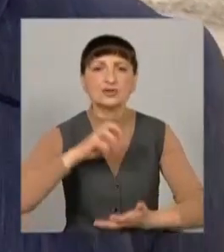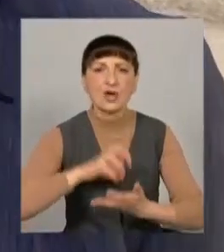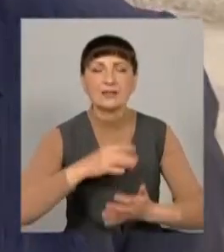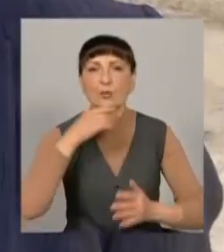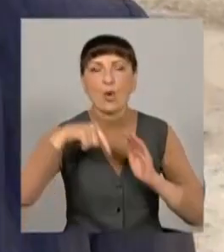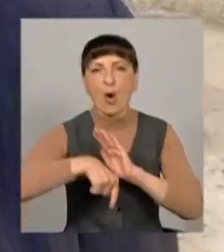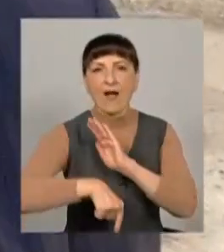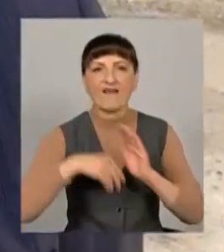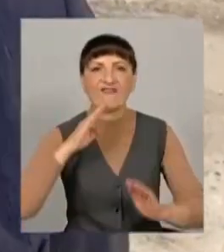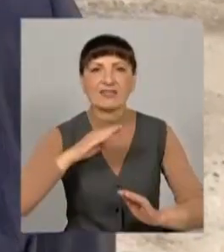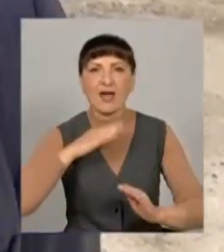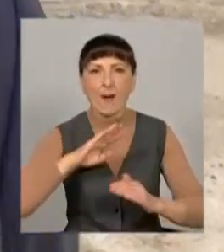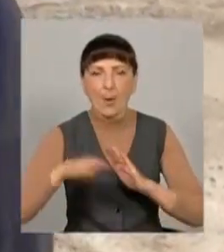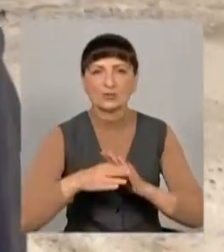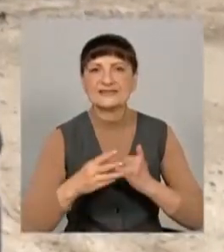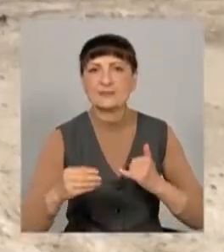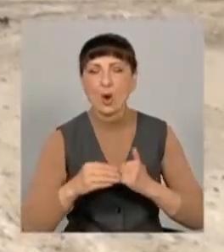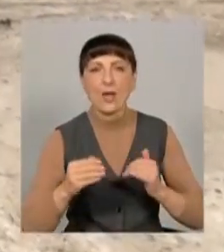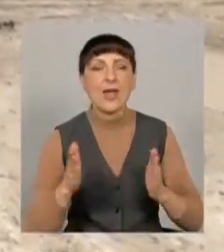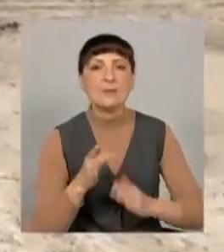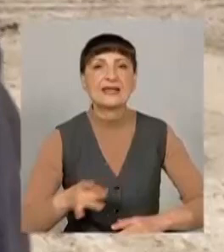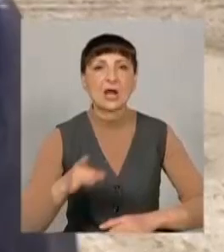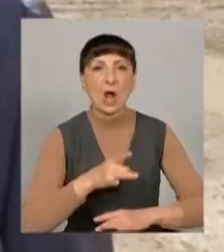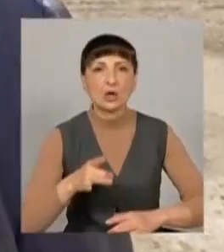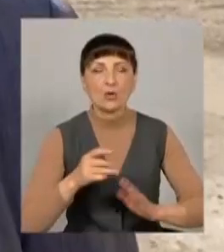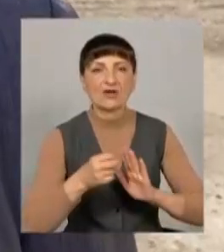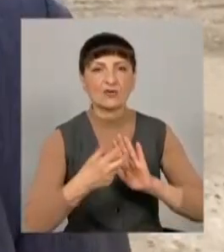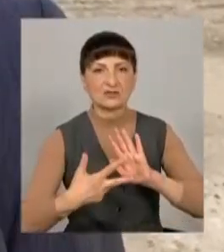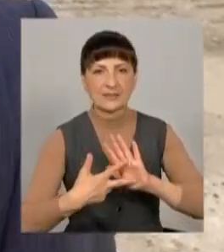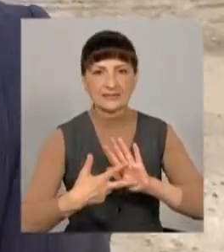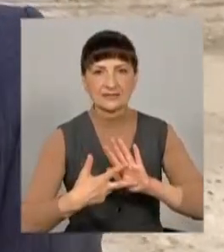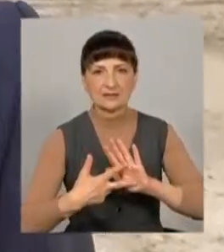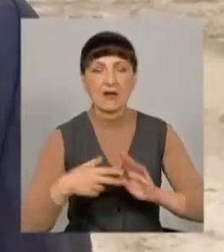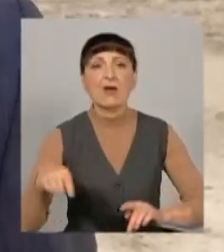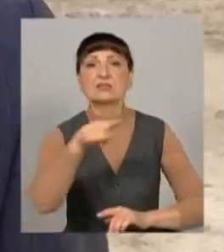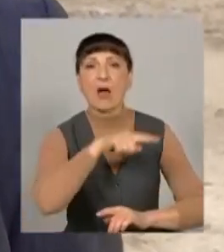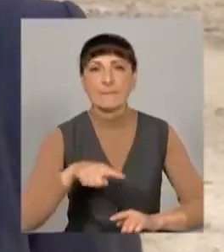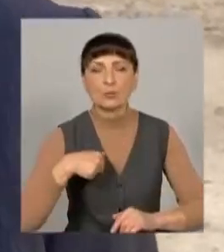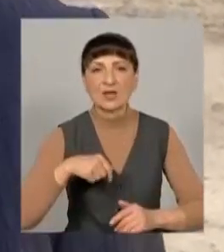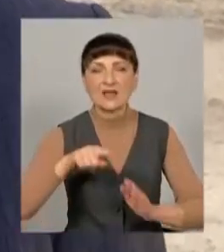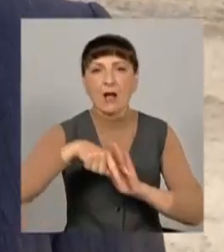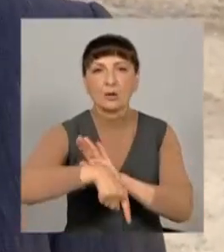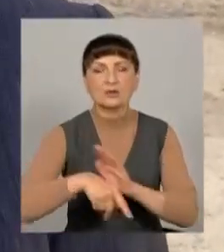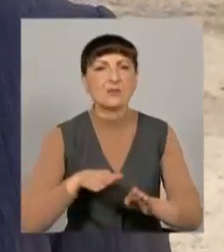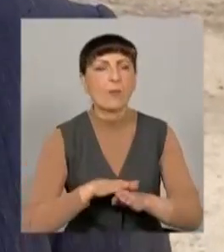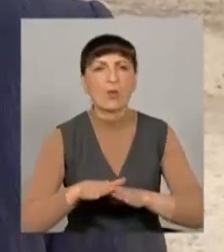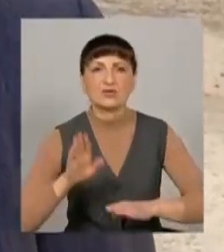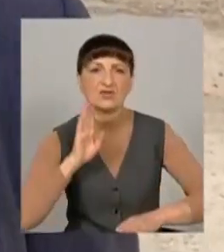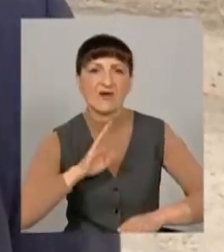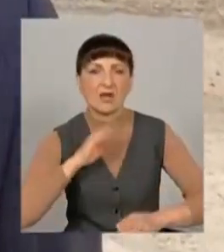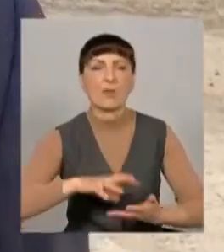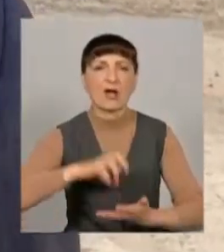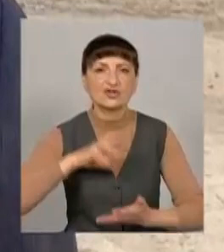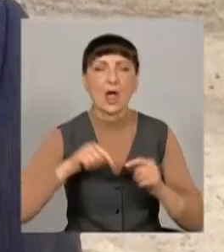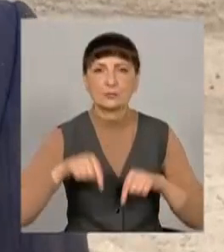вод. Где ближе микрорайон, вот скажем, 18-й, в тех краях у нас колодцы все полные грунтовые воды, мы качаем